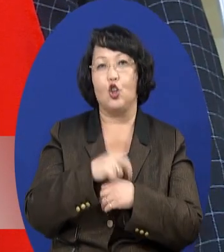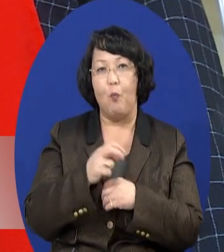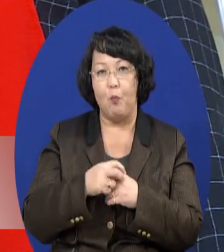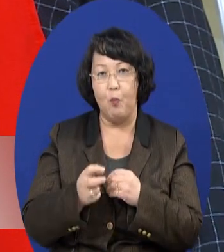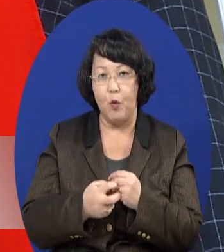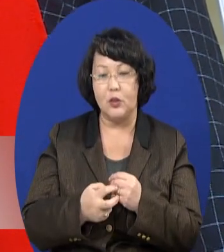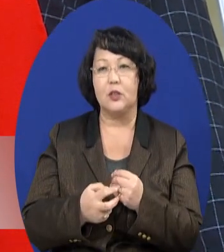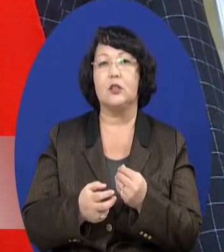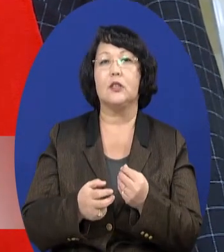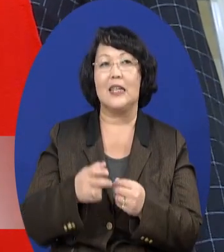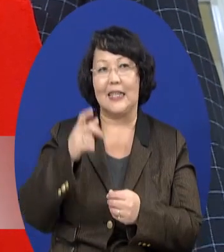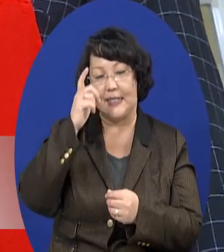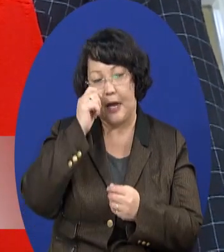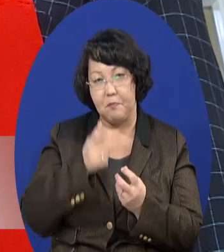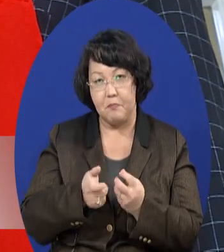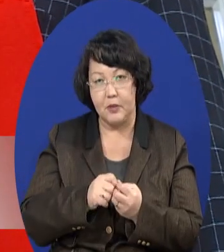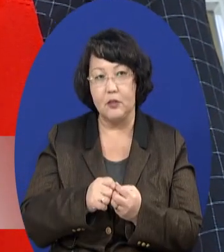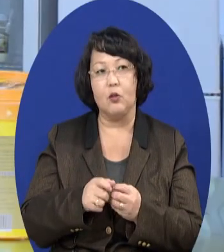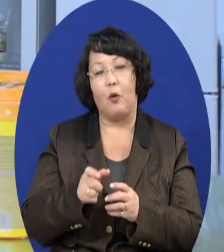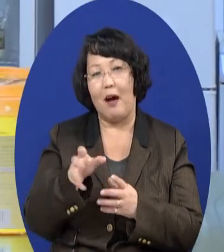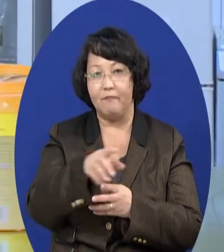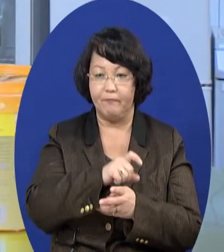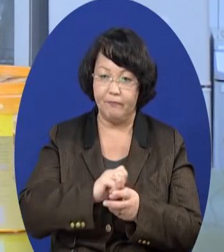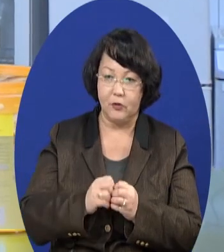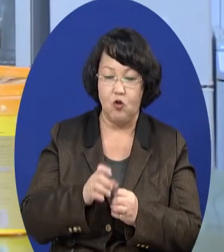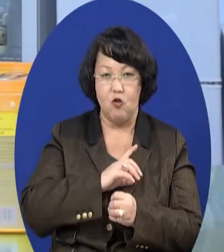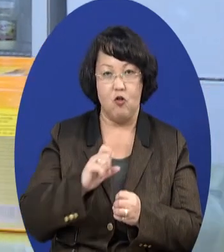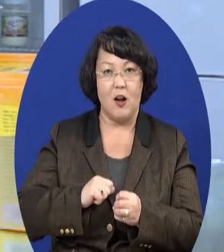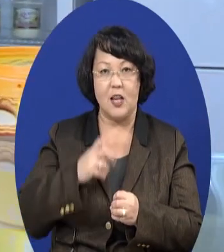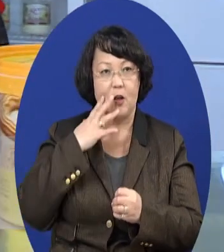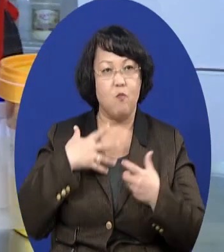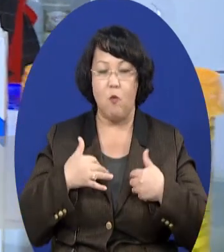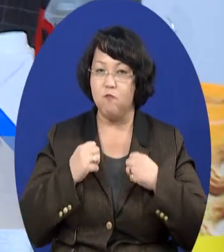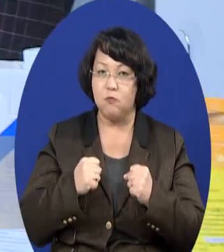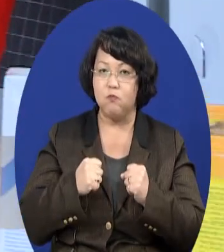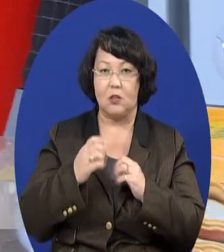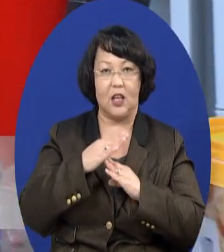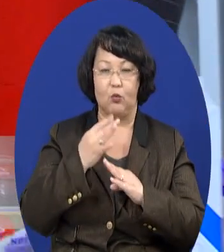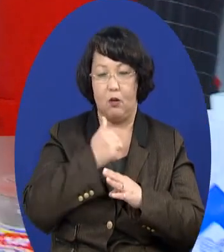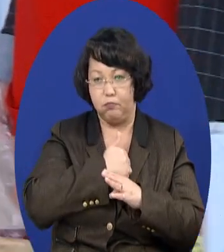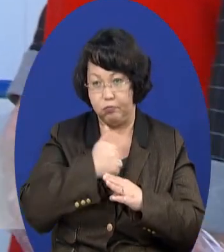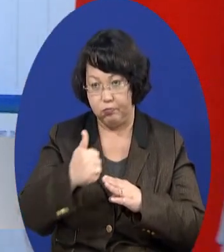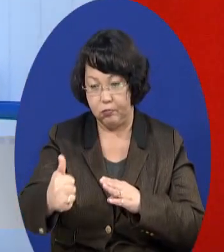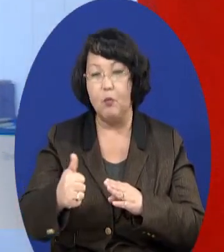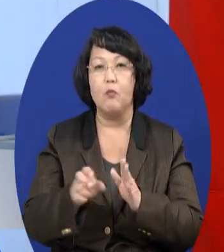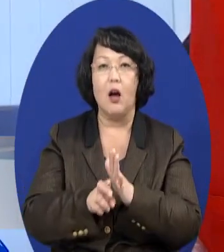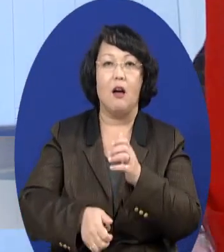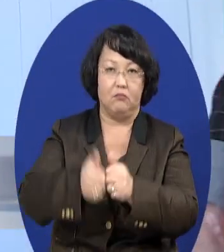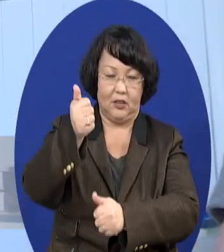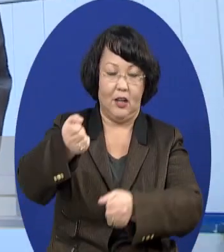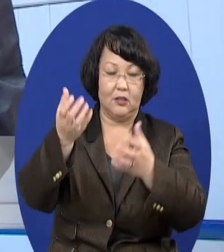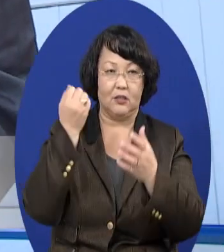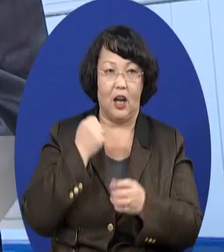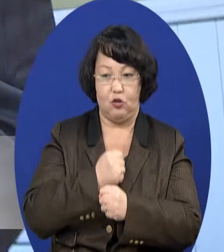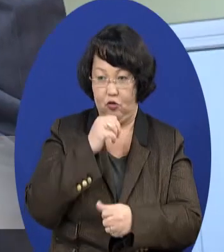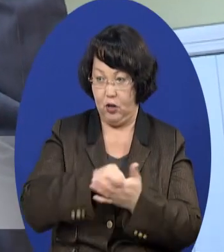ажлыг гололгүй хийж тууштай байвал бүтэхгүй зүйл байхгүй гэж боддог гэлээ. Ажилд орсноор түнд олон давуу талууд бий болсон байна. Мөн